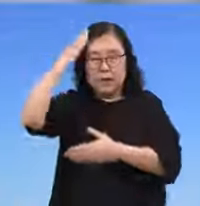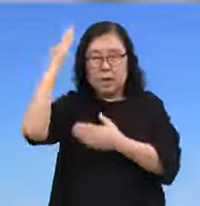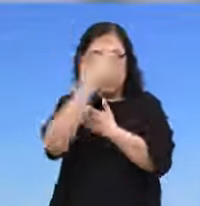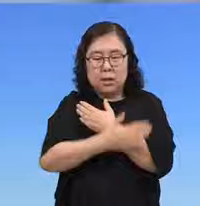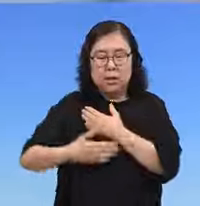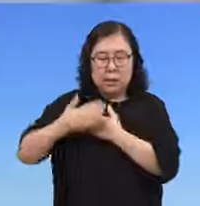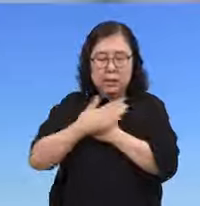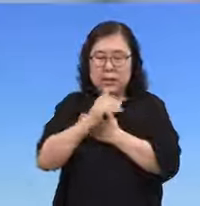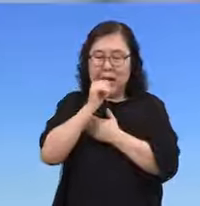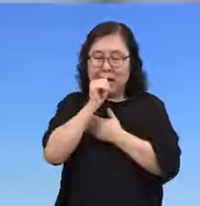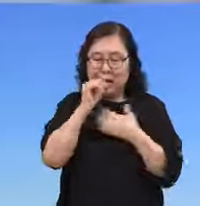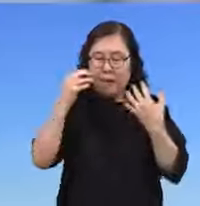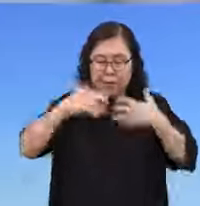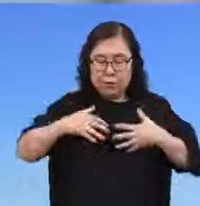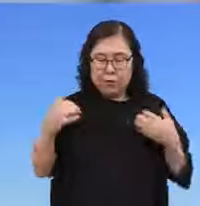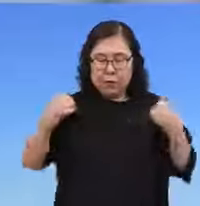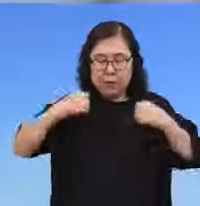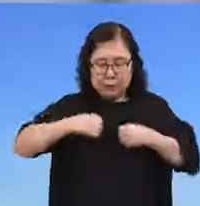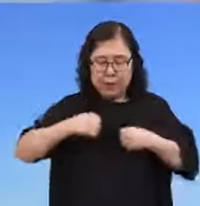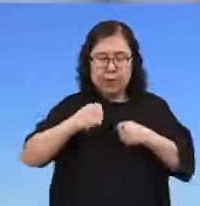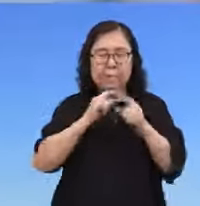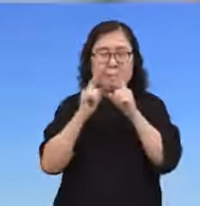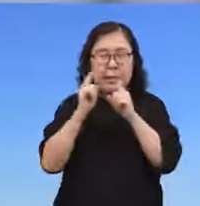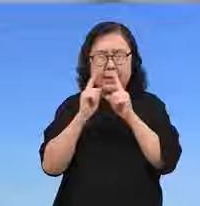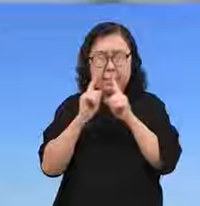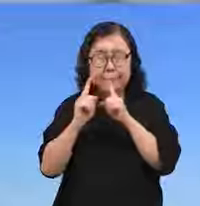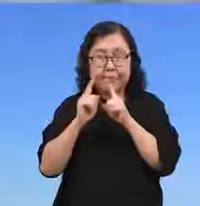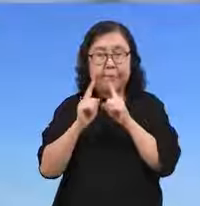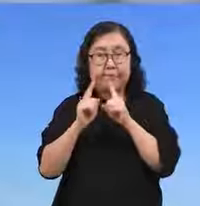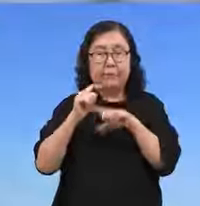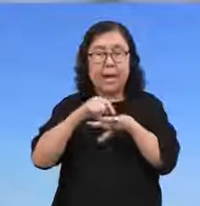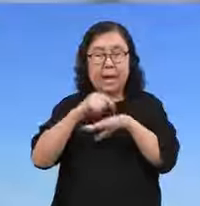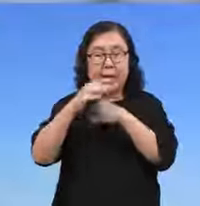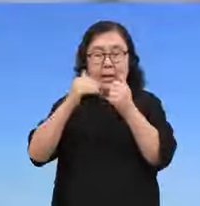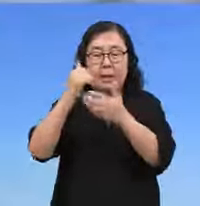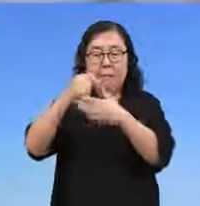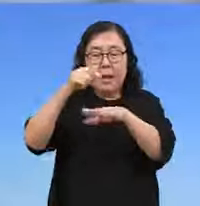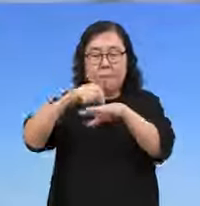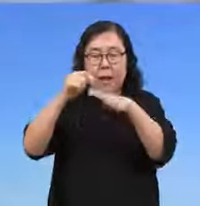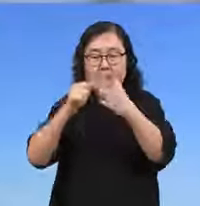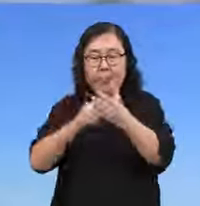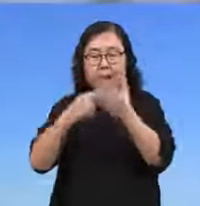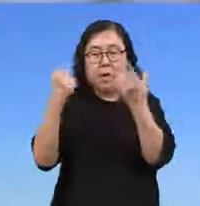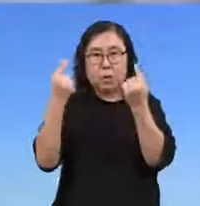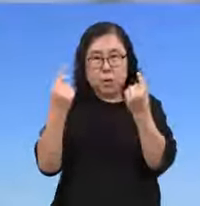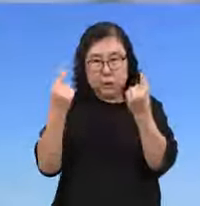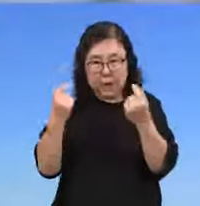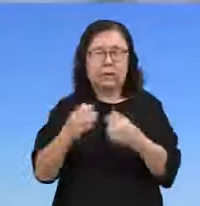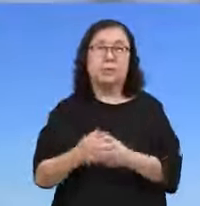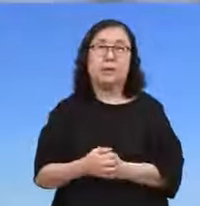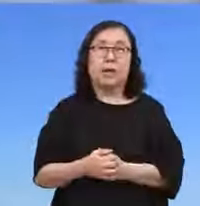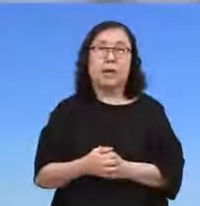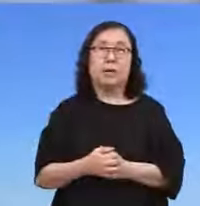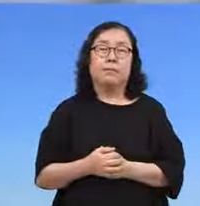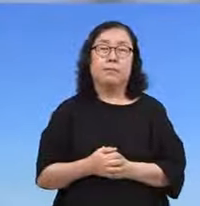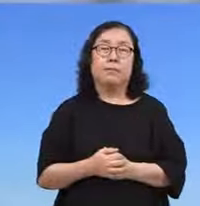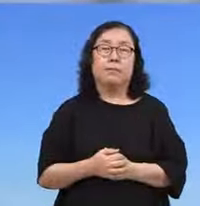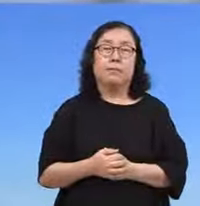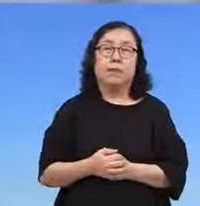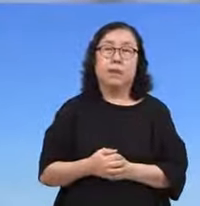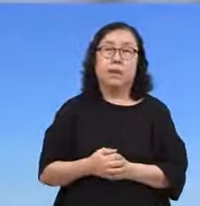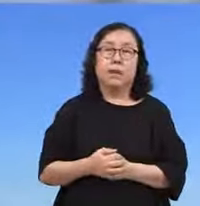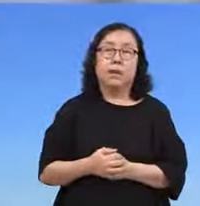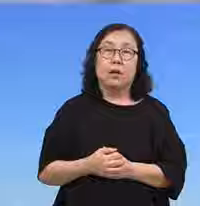입어라, 이 말씀을 주시는 하나님께서 오늘 이 코로나19를 통하여 우리의 부끄러운 민낯을 그대로